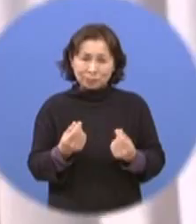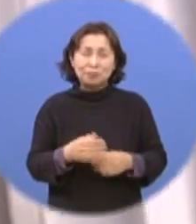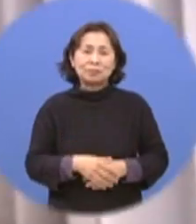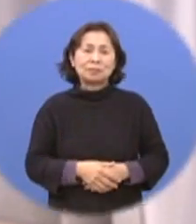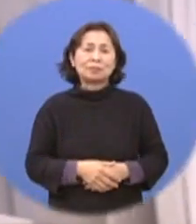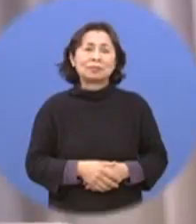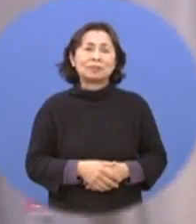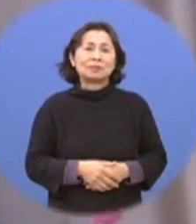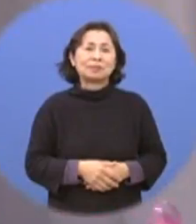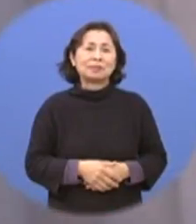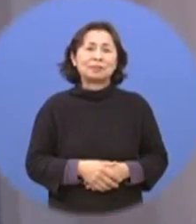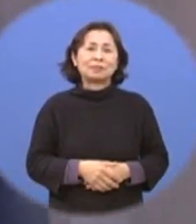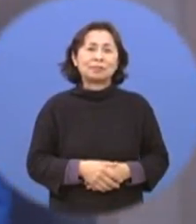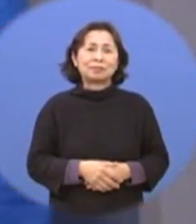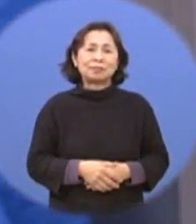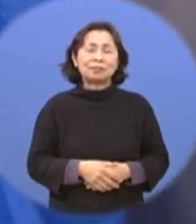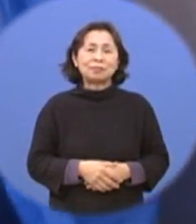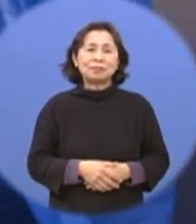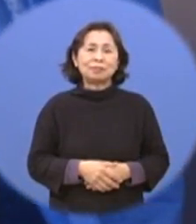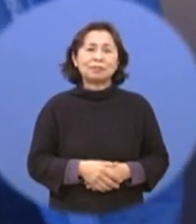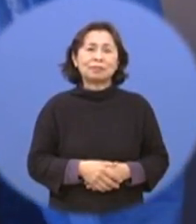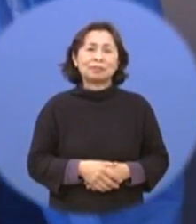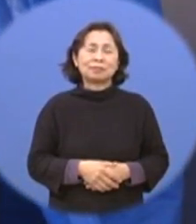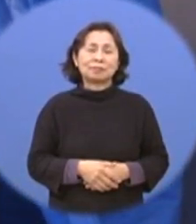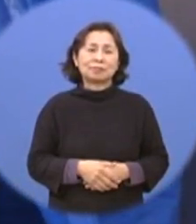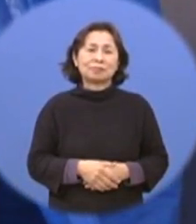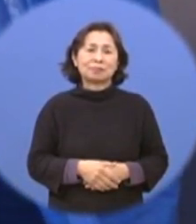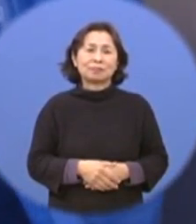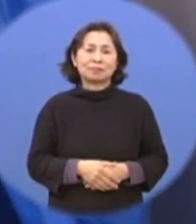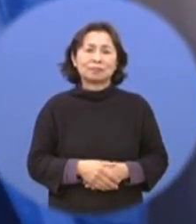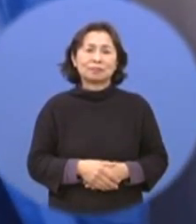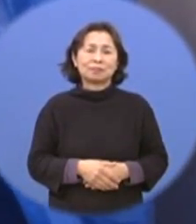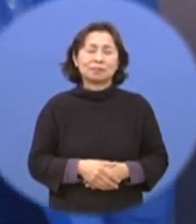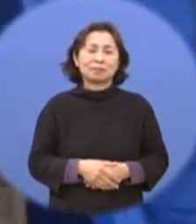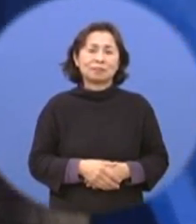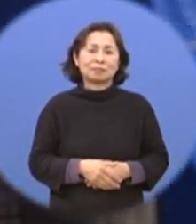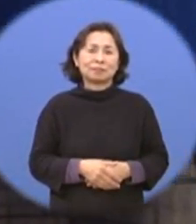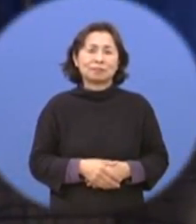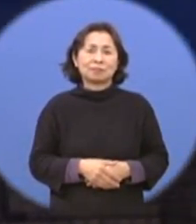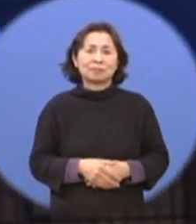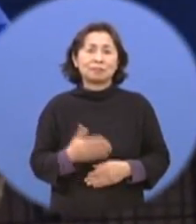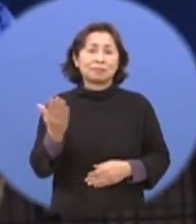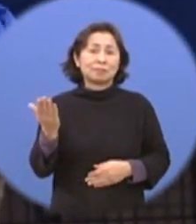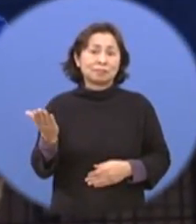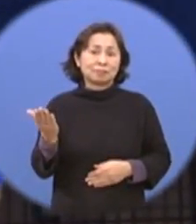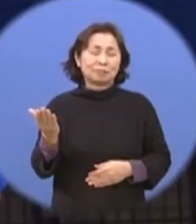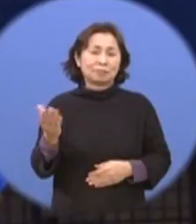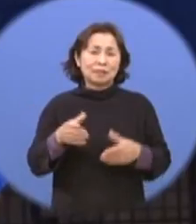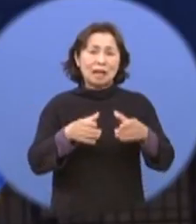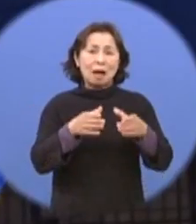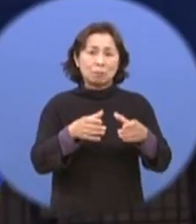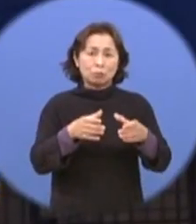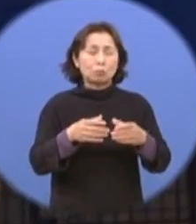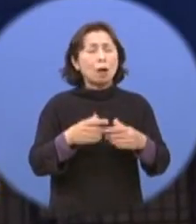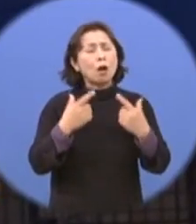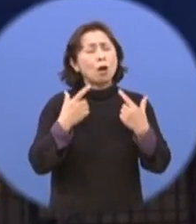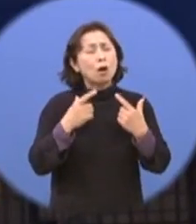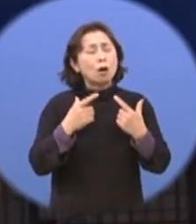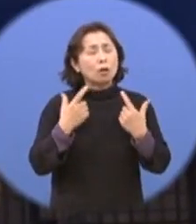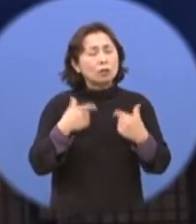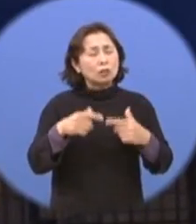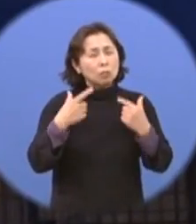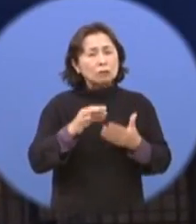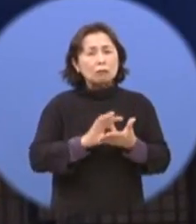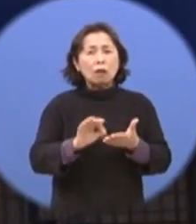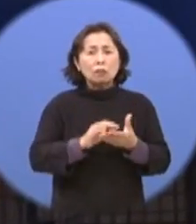ですねこういうさっきの空箱いただいたんですけれども普通のお茶碗を持っていけない